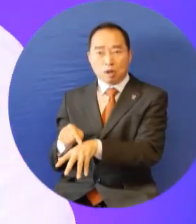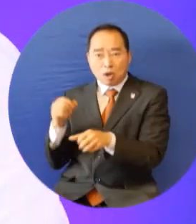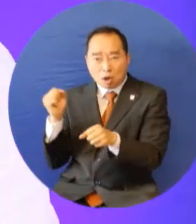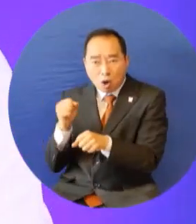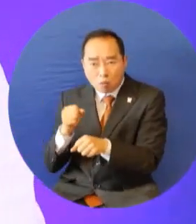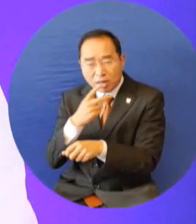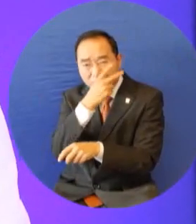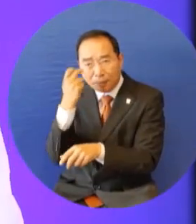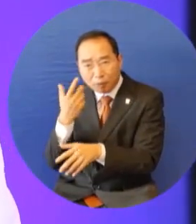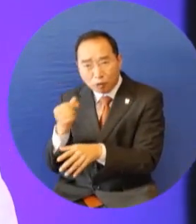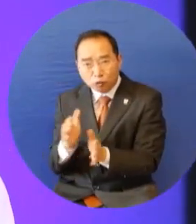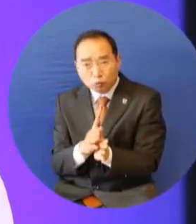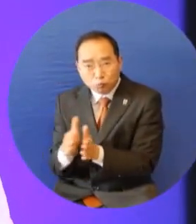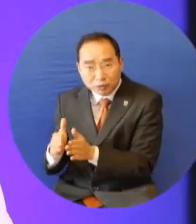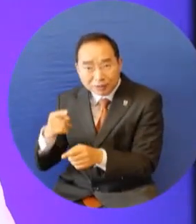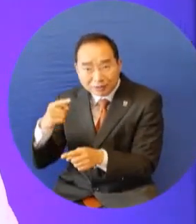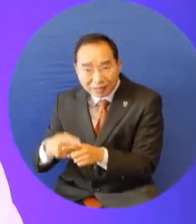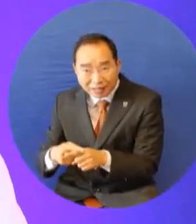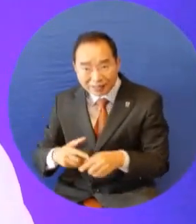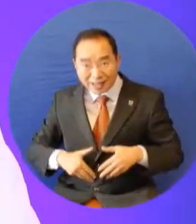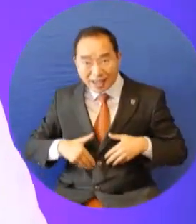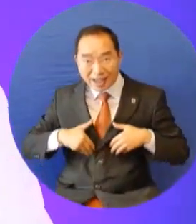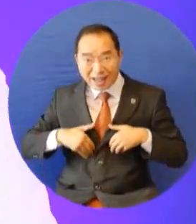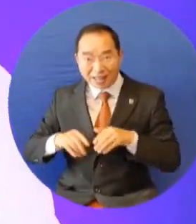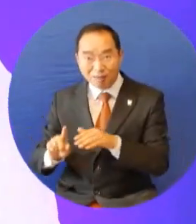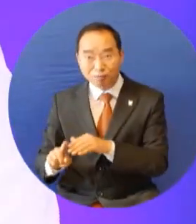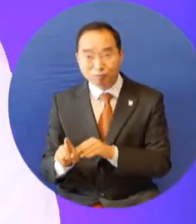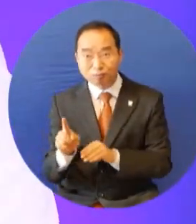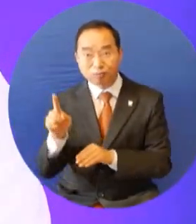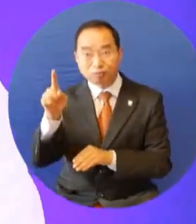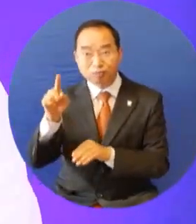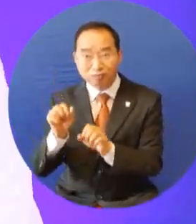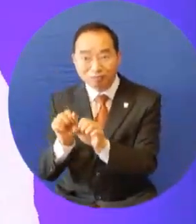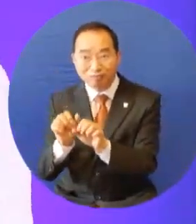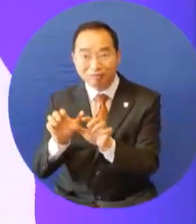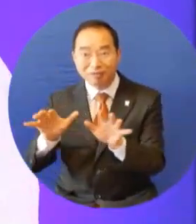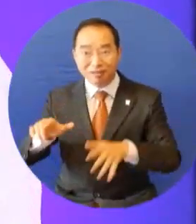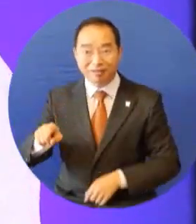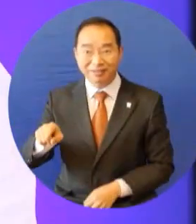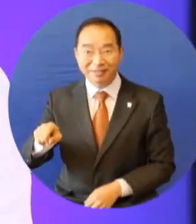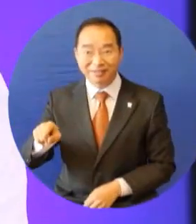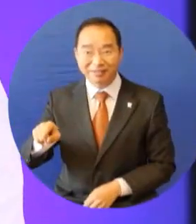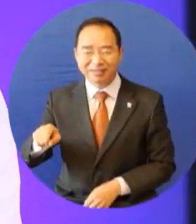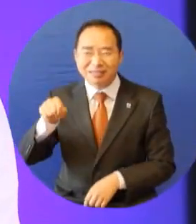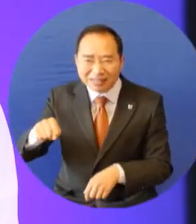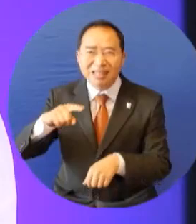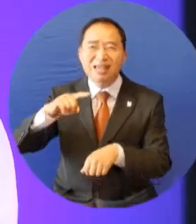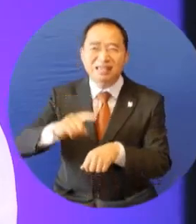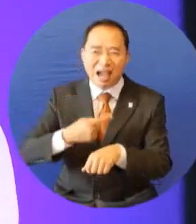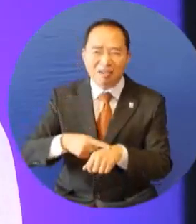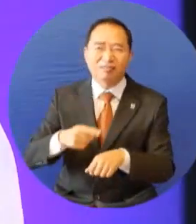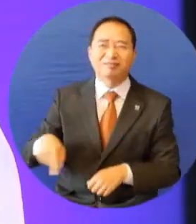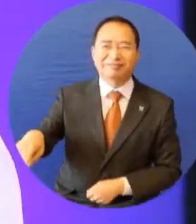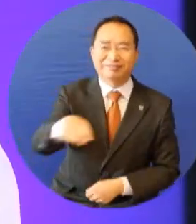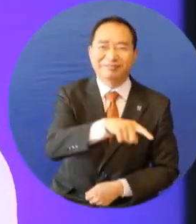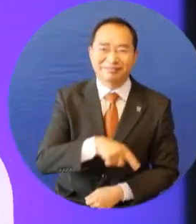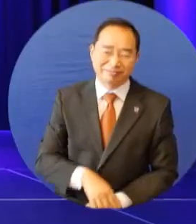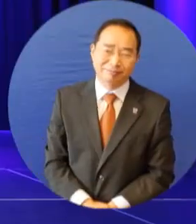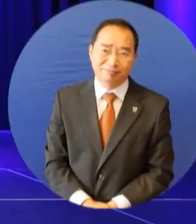그래가 겨우내 잠자듯이 준비하고 있다가 때가 되면 그냥 쏙 올라오는 거예요. 이게